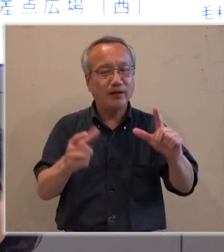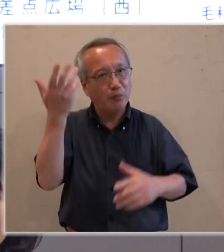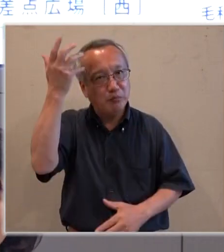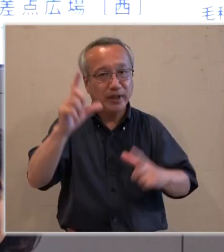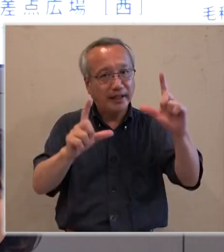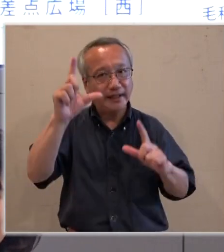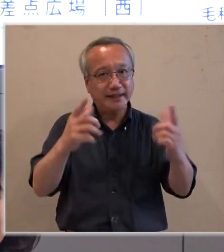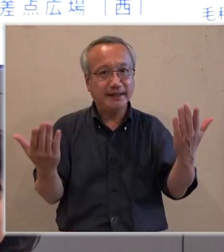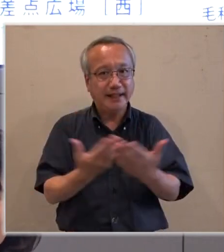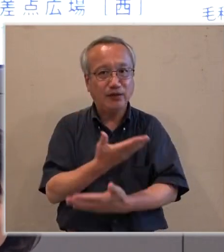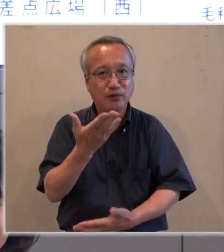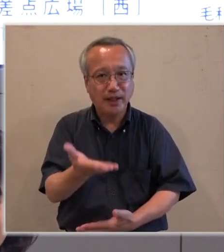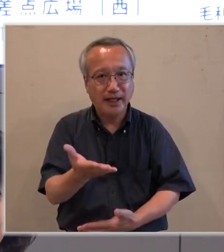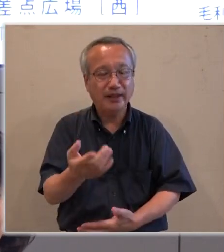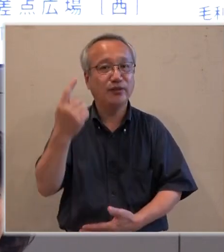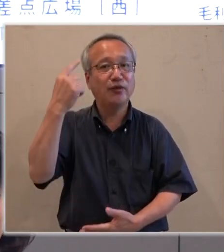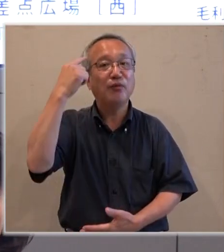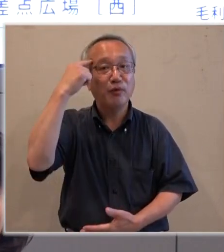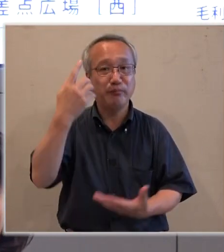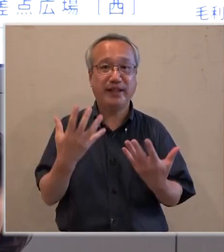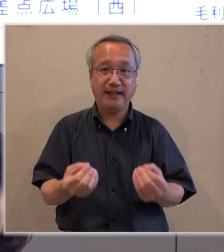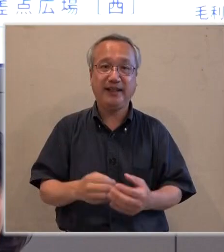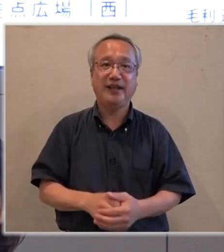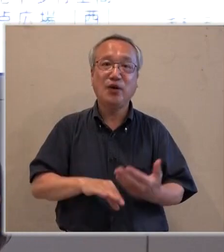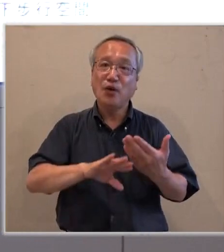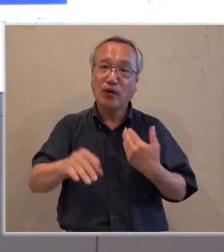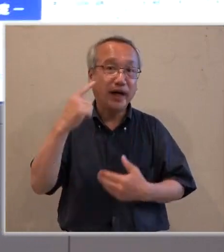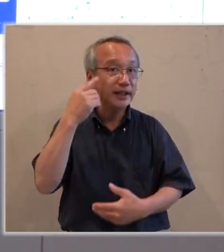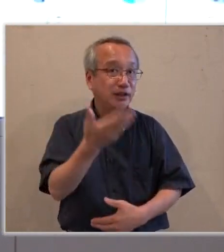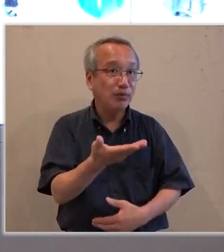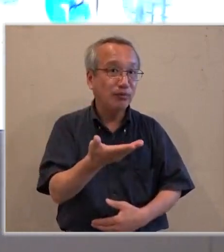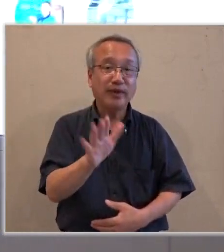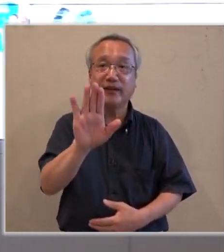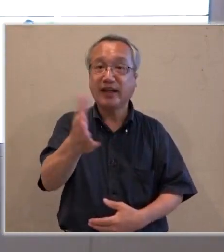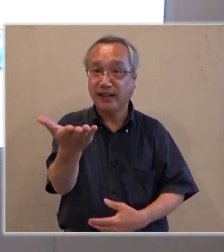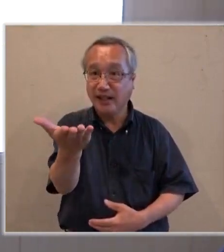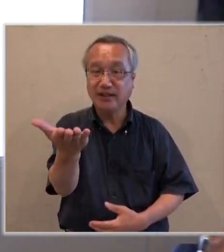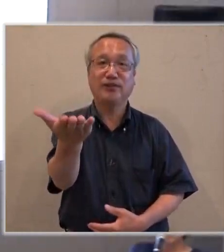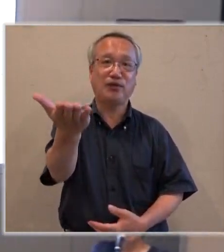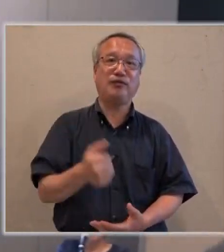ちょっと今聞きながら思いましたね。他何かご質問などある方どうぞ。